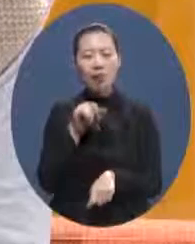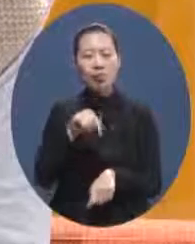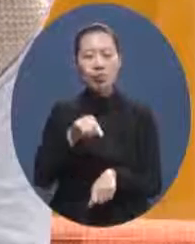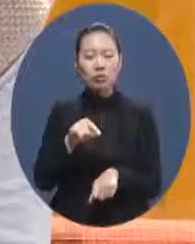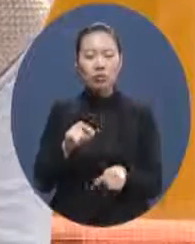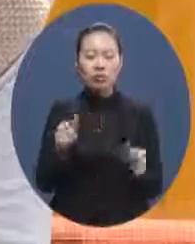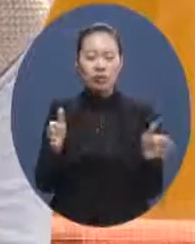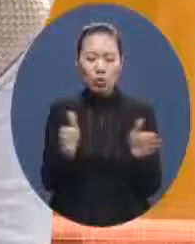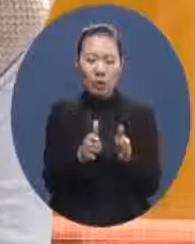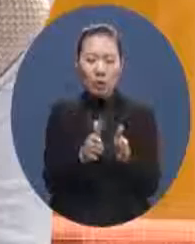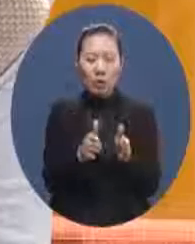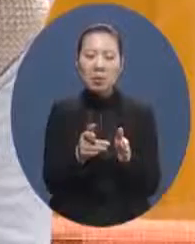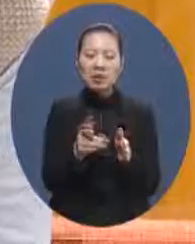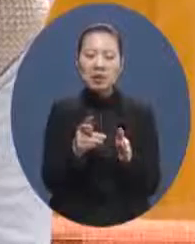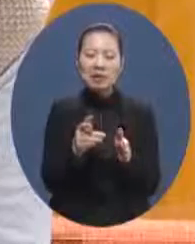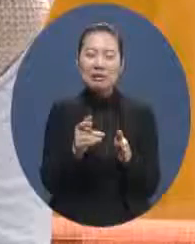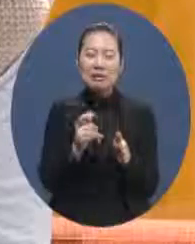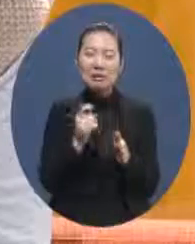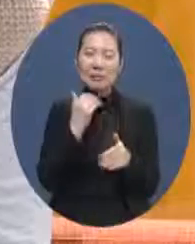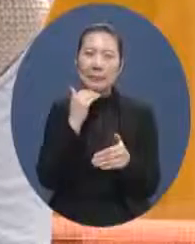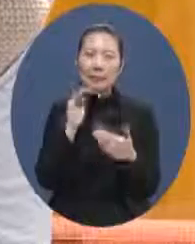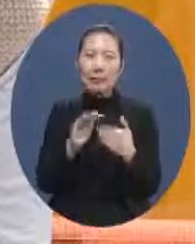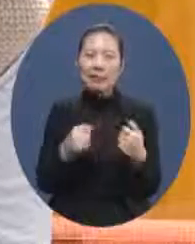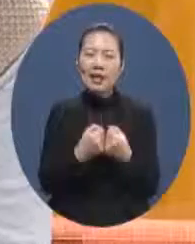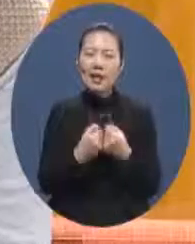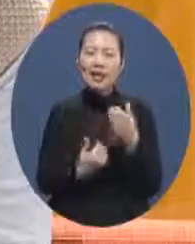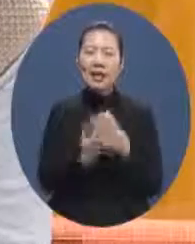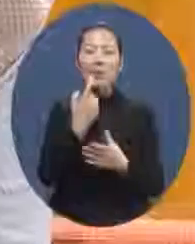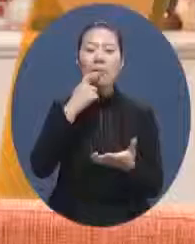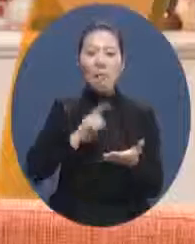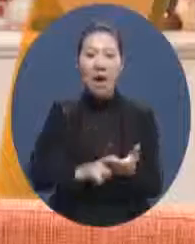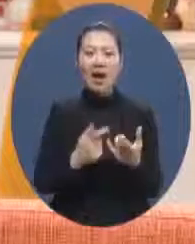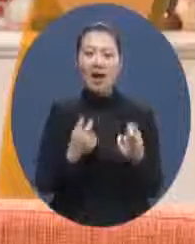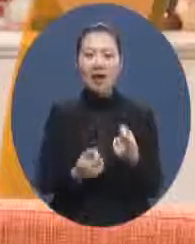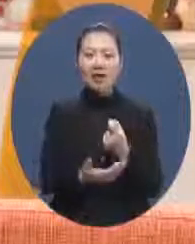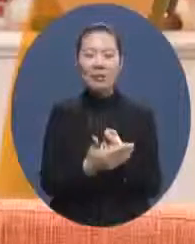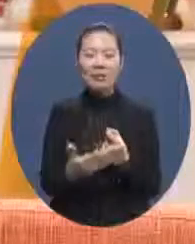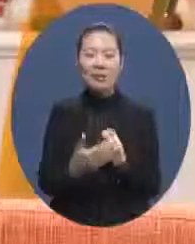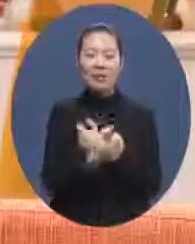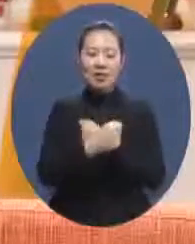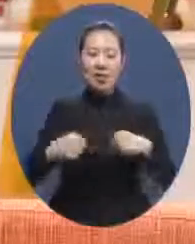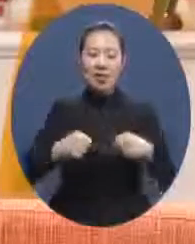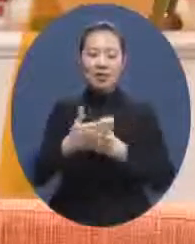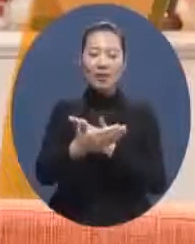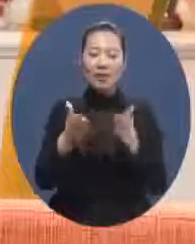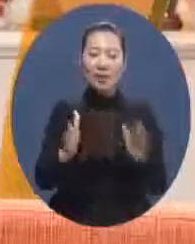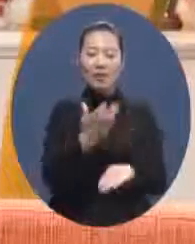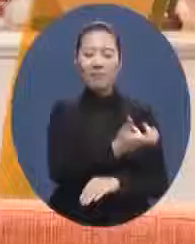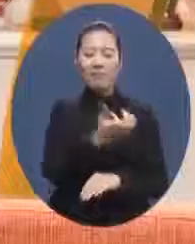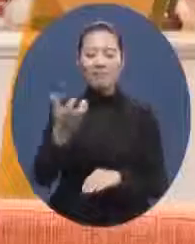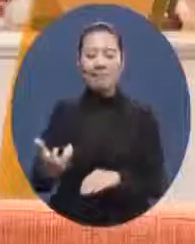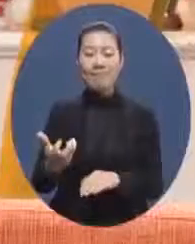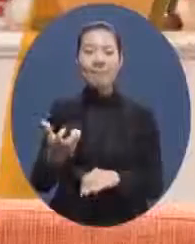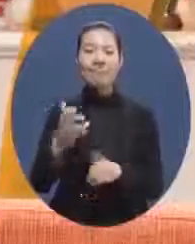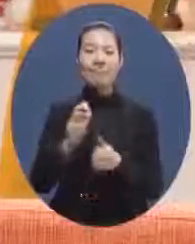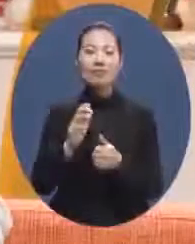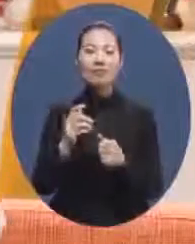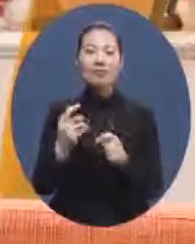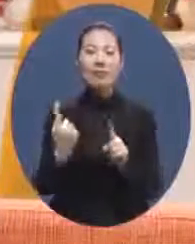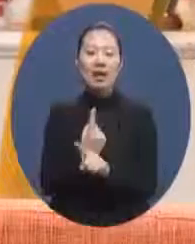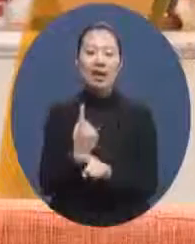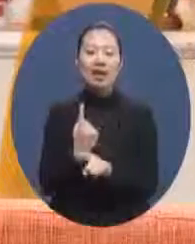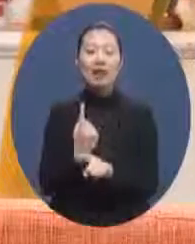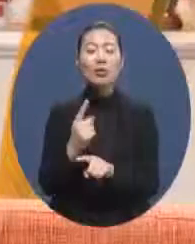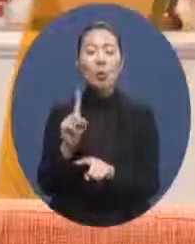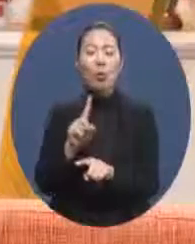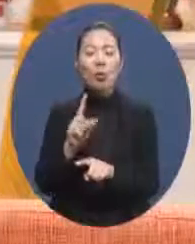곳에서 저러면 조금 있다가 아주 난리 나겠다라고 생각을 해서 넓은 곳으로 자리를 이동해 준다거나 하는 것들이 이제 부모님이 책임을